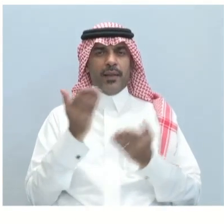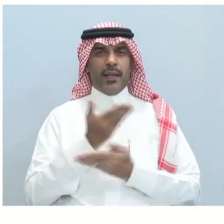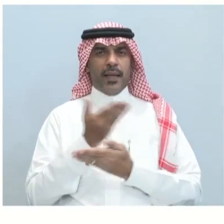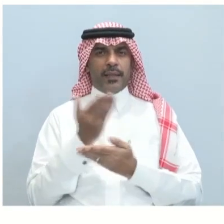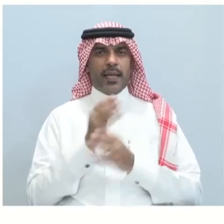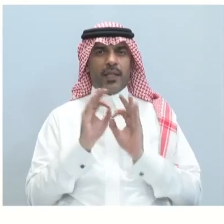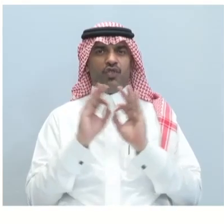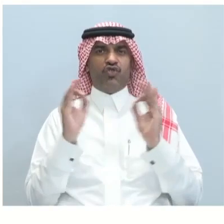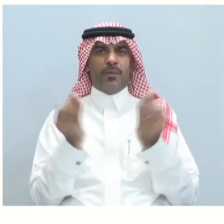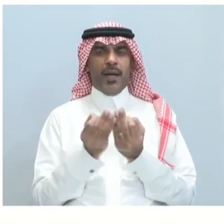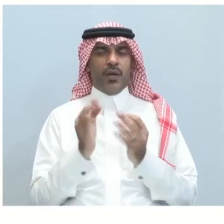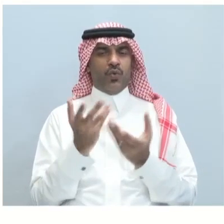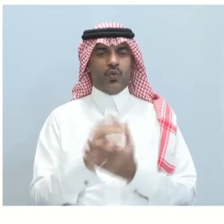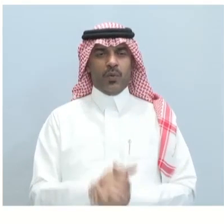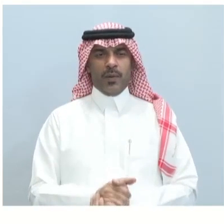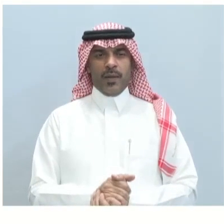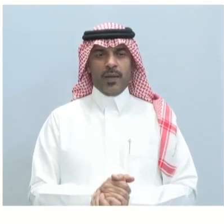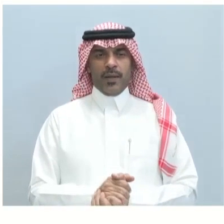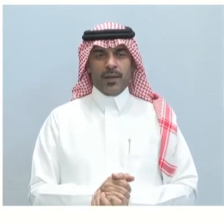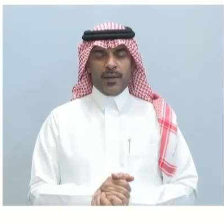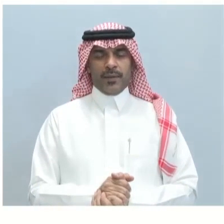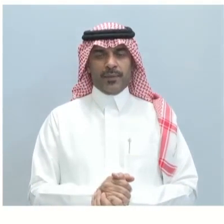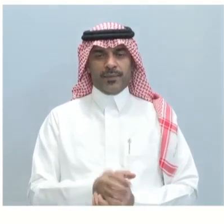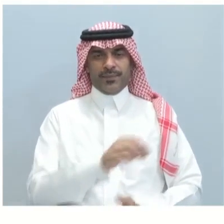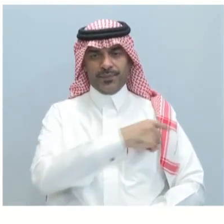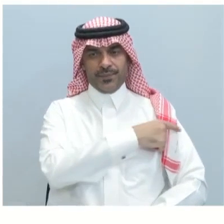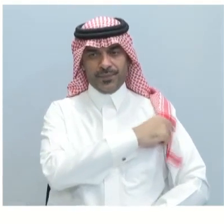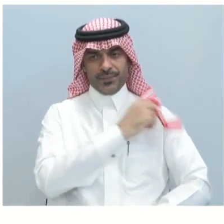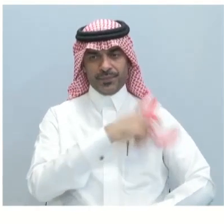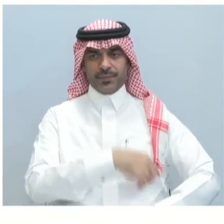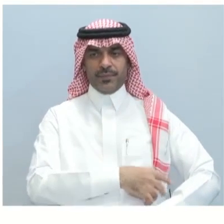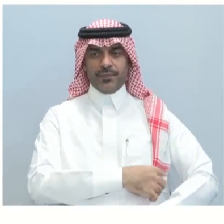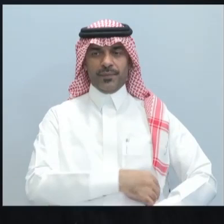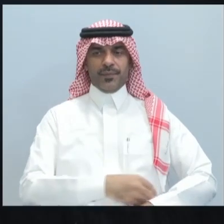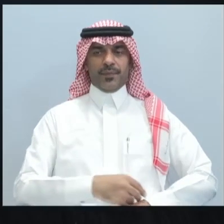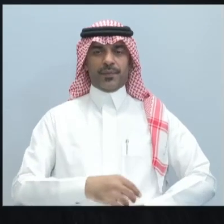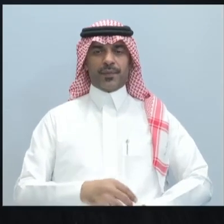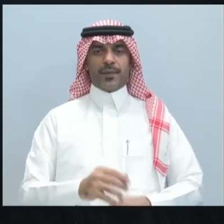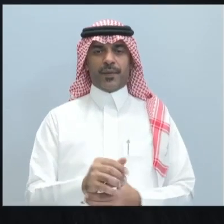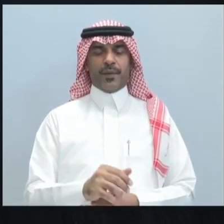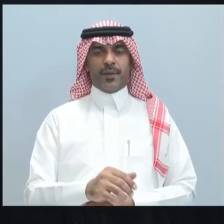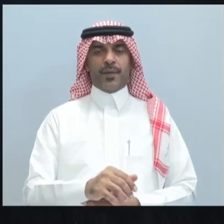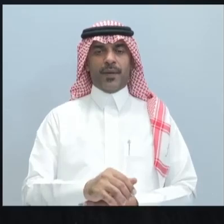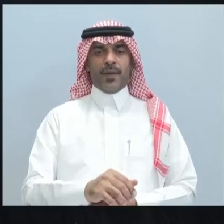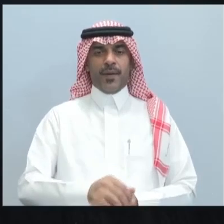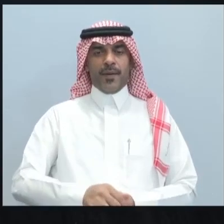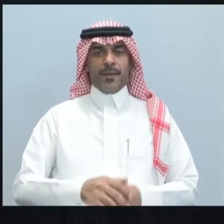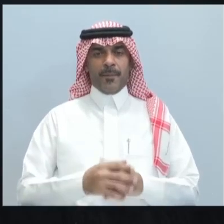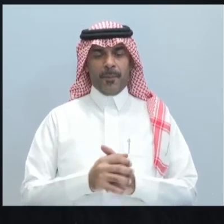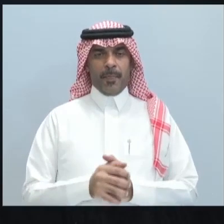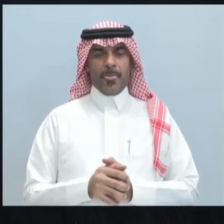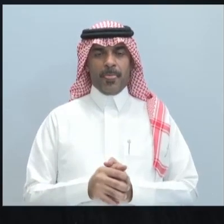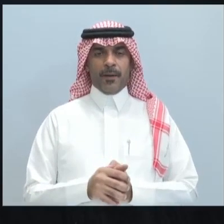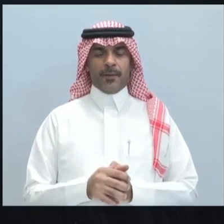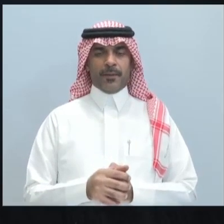الله سنجد الاجابه من خلال درسنا لهذا اليوم نتعرف على تعريف الدراسه تعريف الدراسات الاجتماعيه